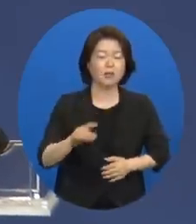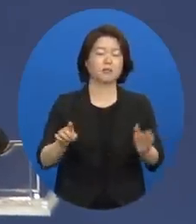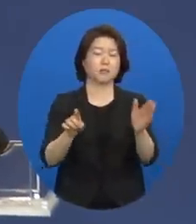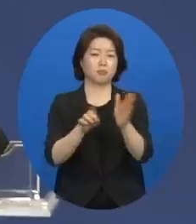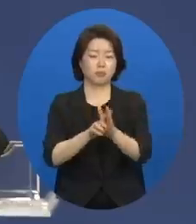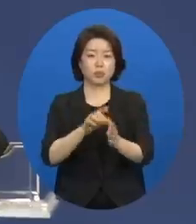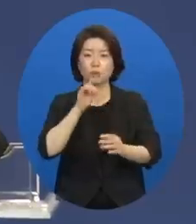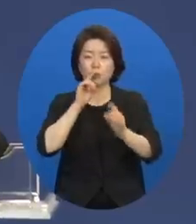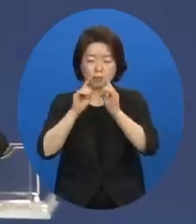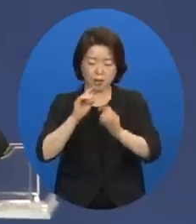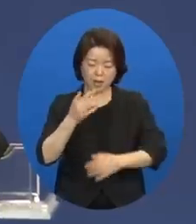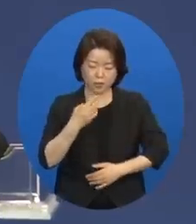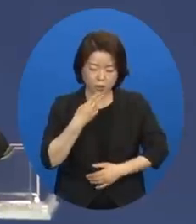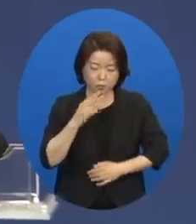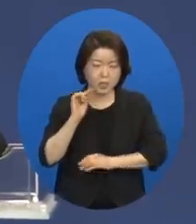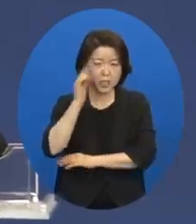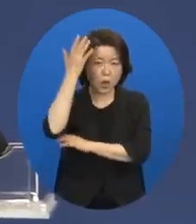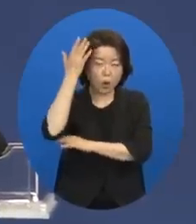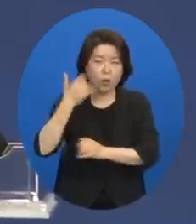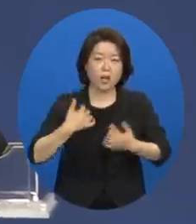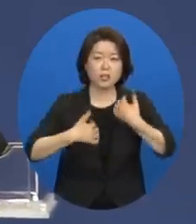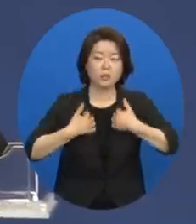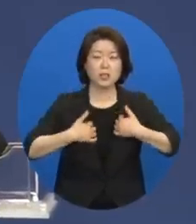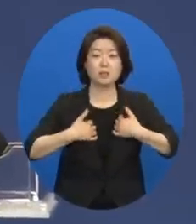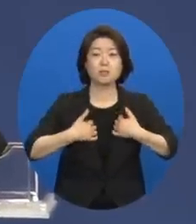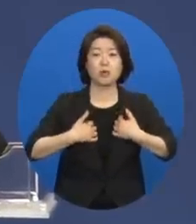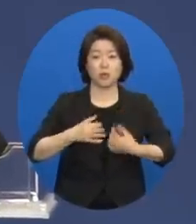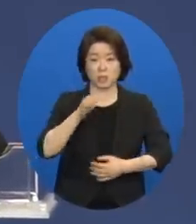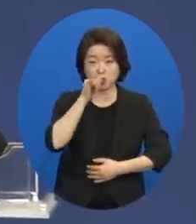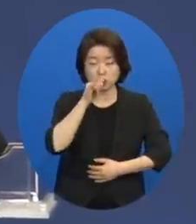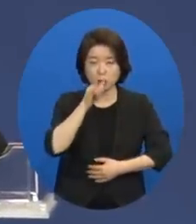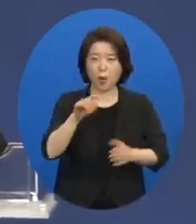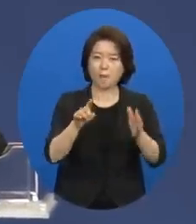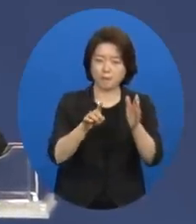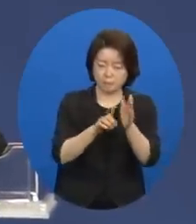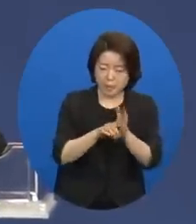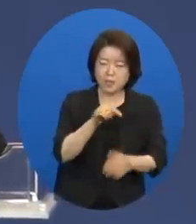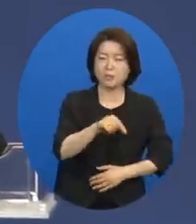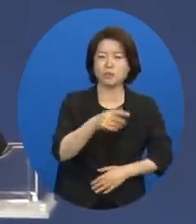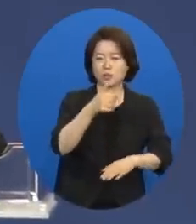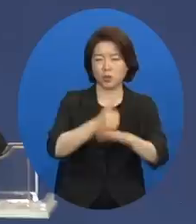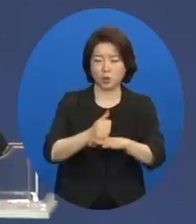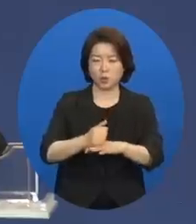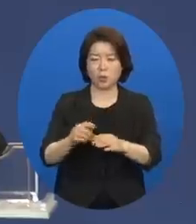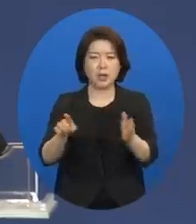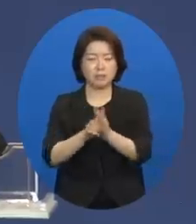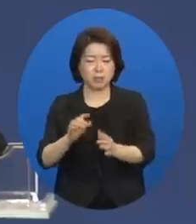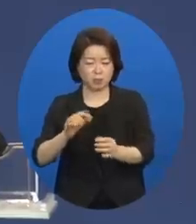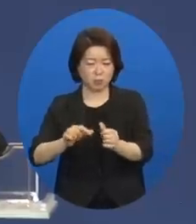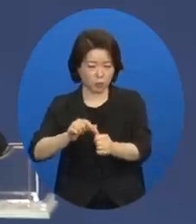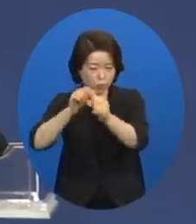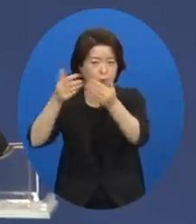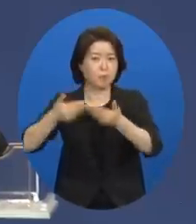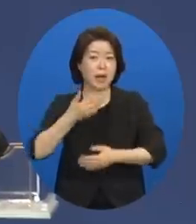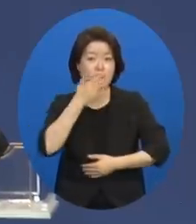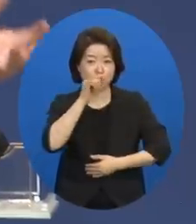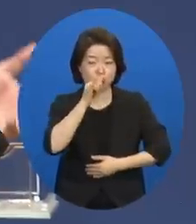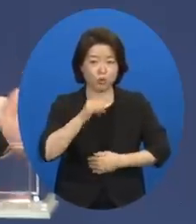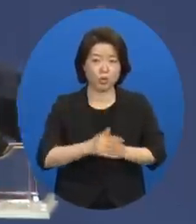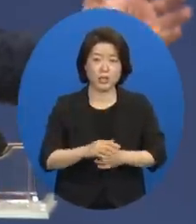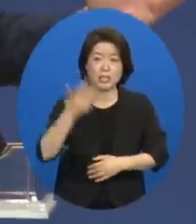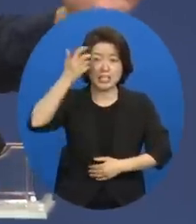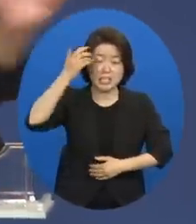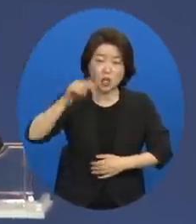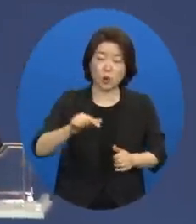없는 영광스러움 즐거움으로 기뻐하니 믿음의 결국 곧 영혼의 구원을 받음이라. 그러니까 영혼